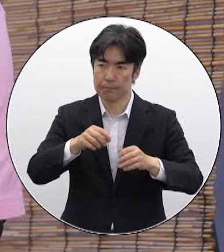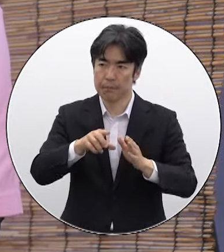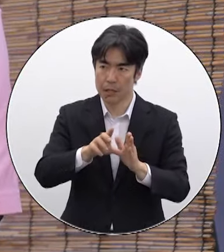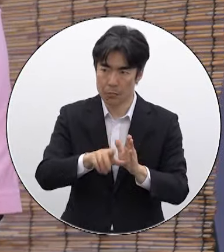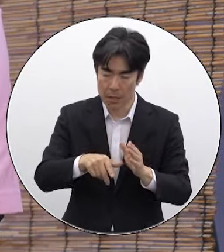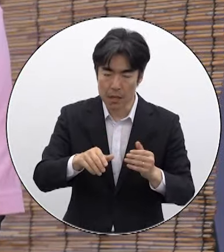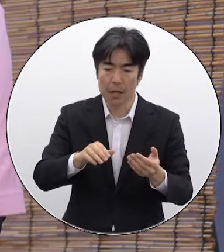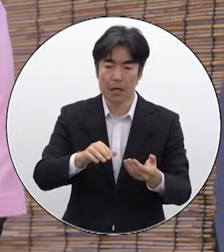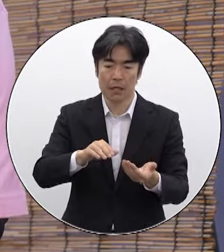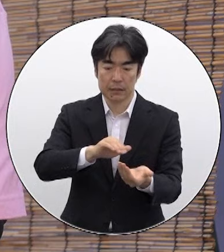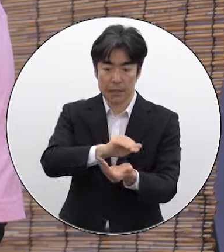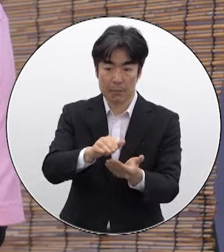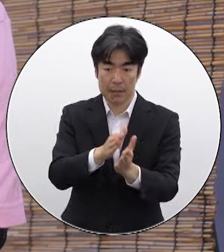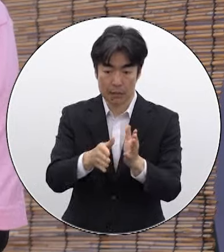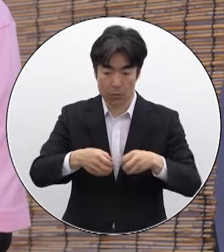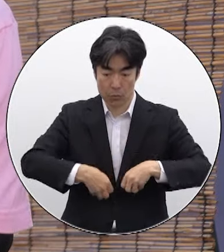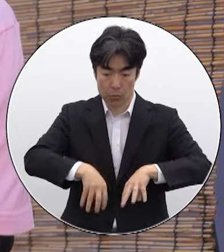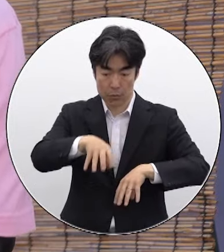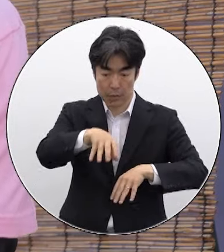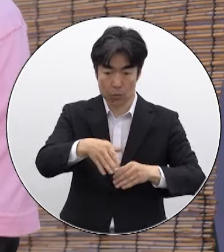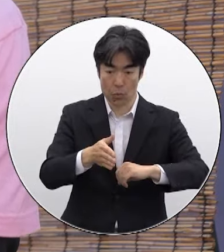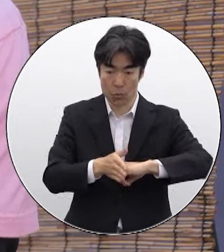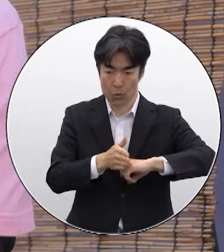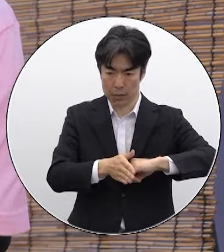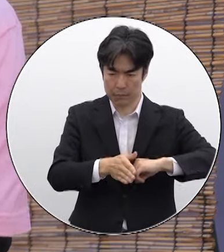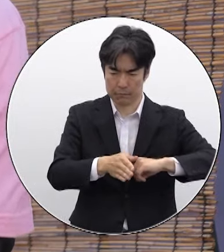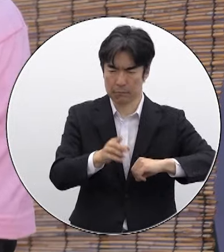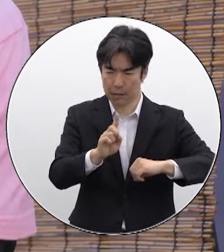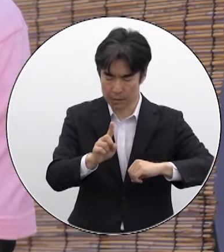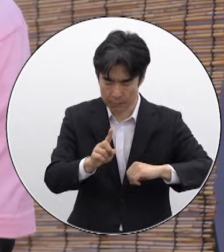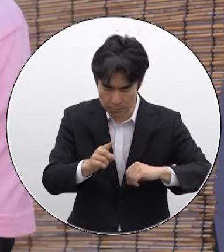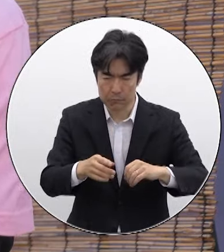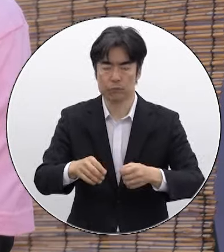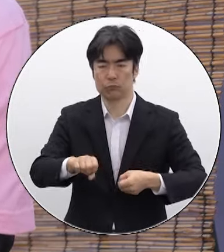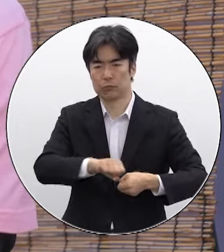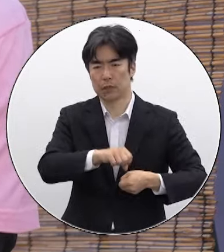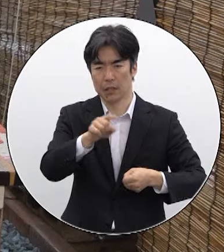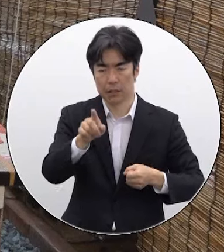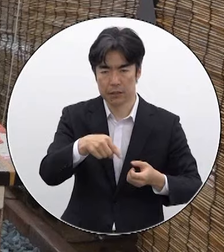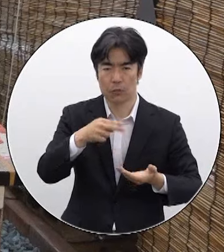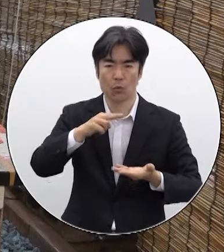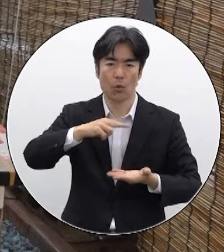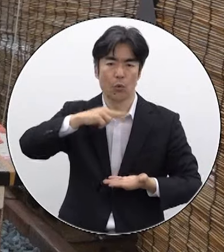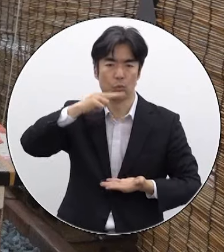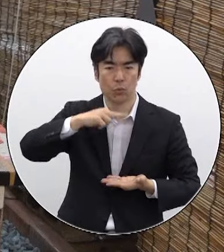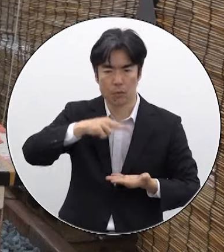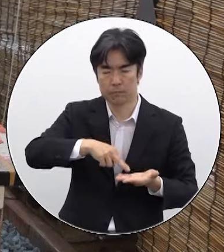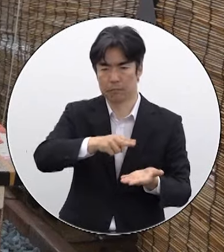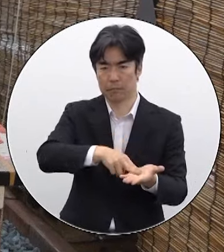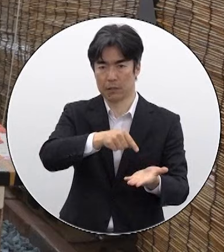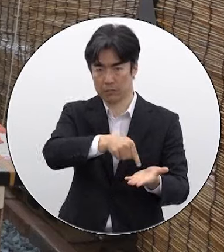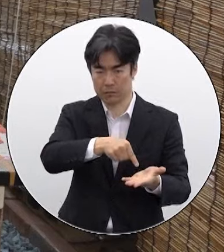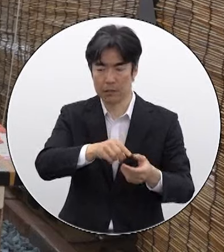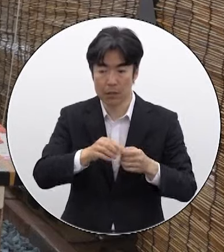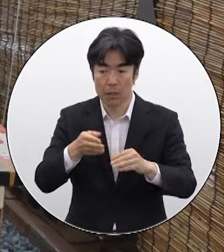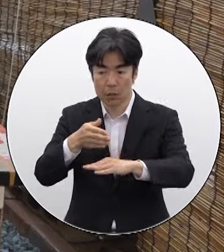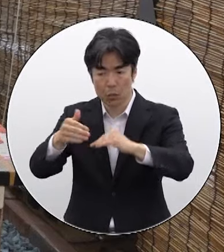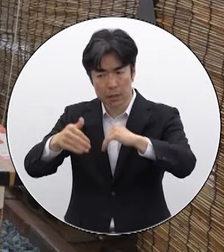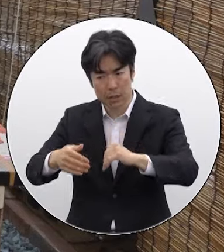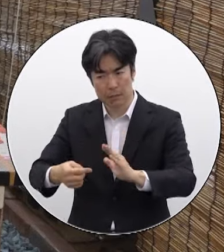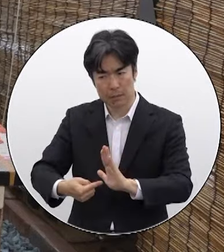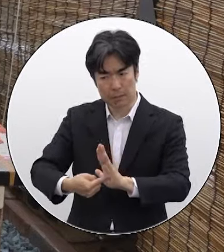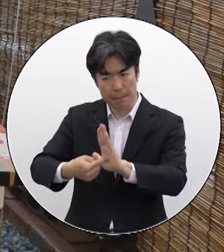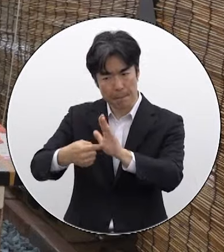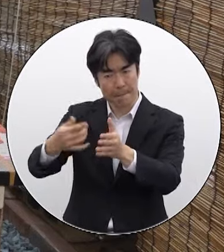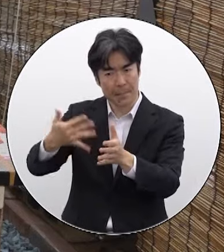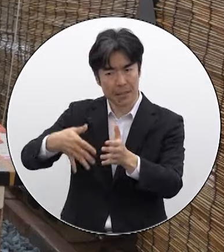ん、郷土料理である埼玉の郷土料理、うん、あの武蔵野うどんなんですよ。あの越谷ってあのそんなにメジ